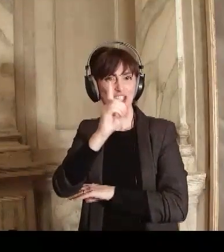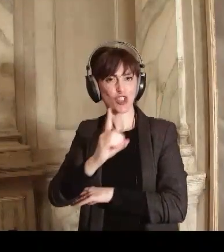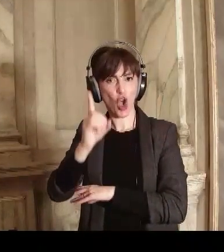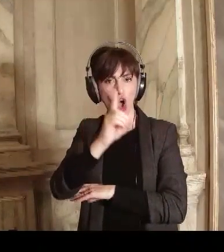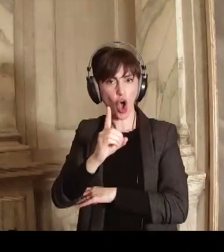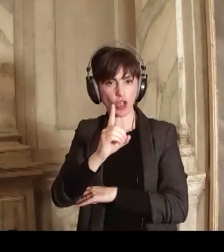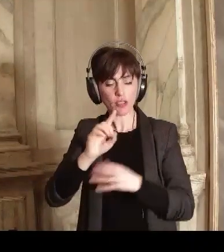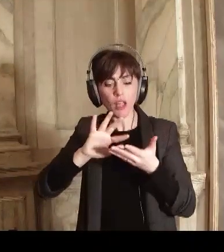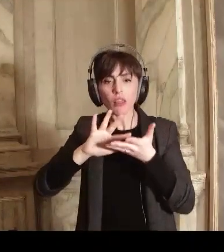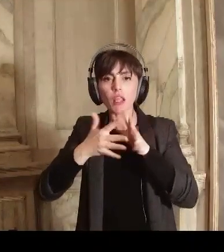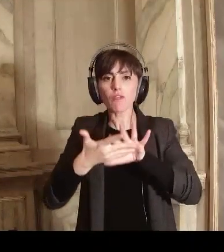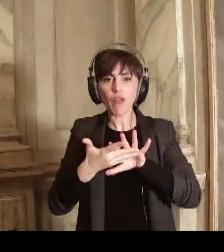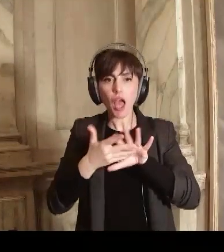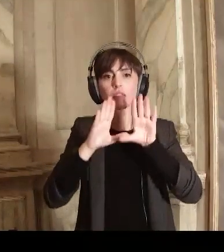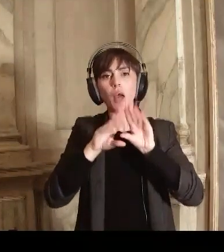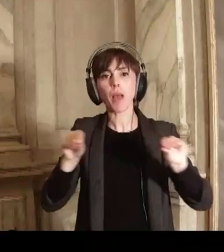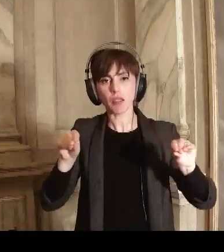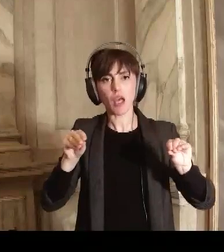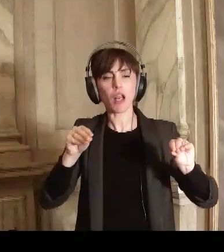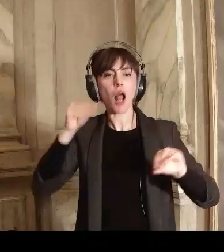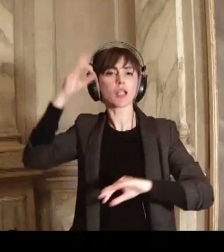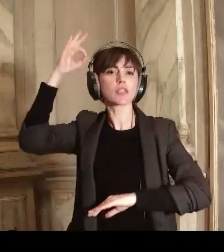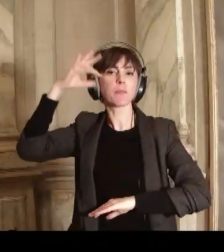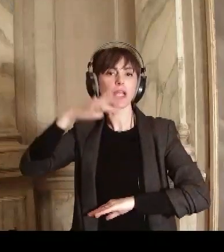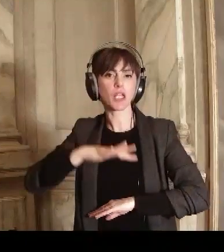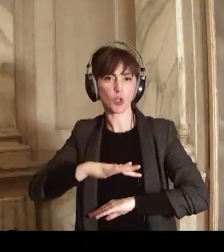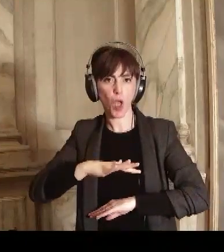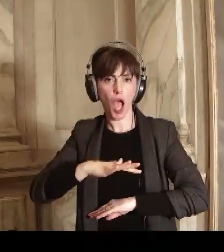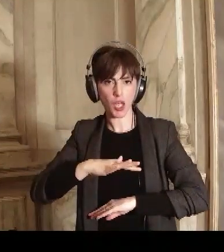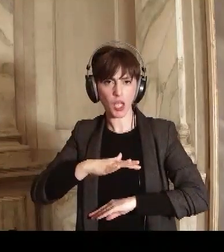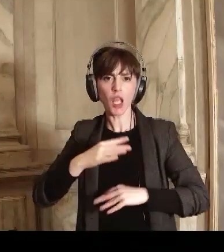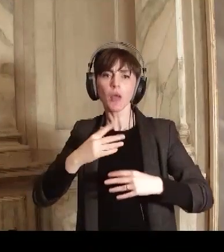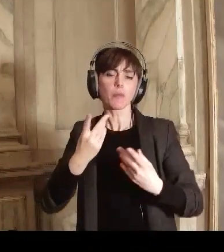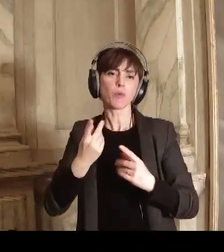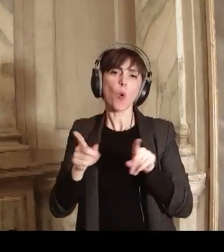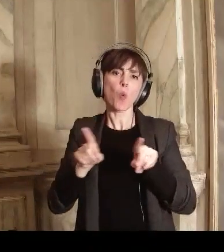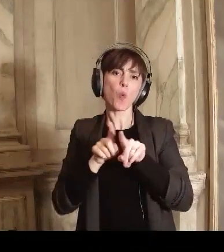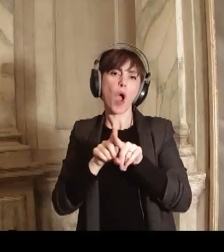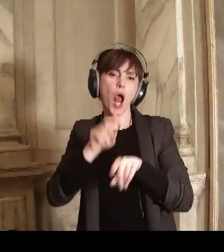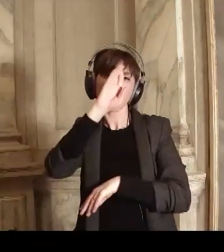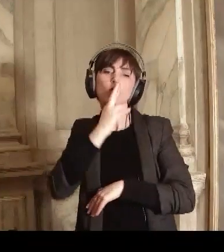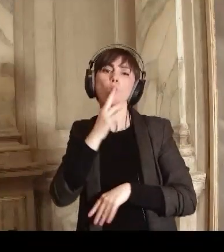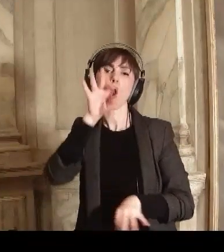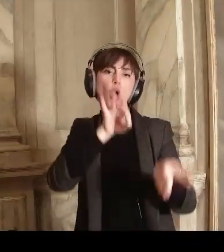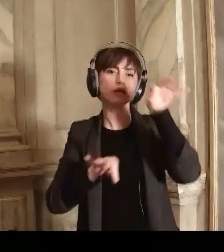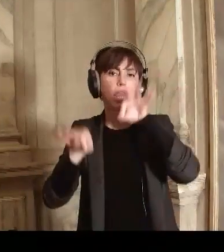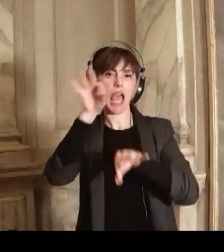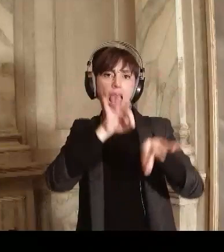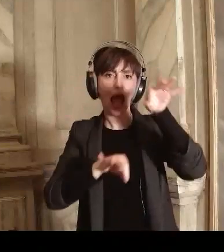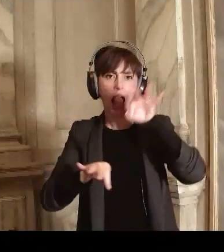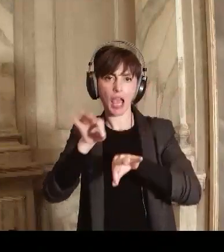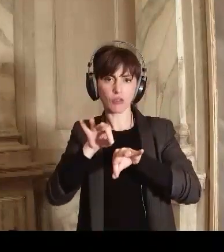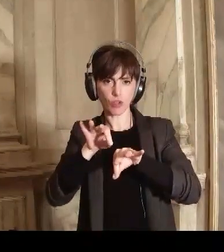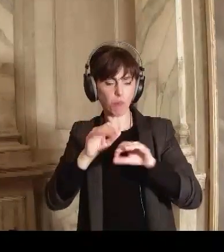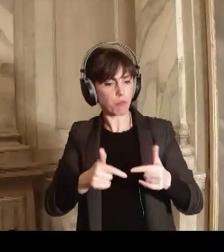che il teatro ha assolto e continua ad assolvere, specchio di una società che necessita di confronto per non restare